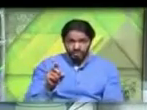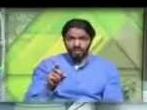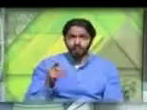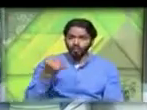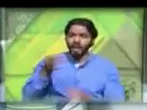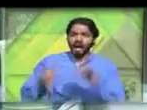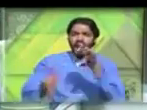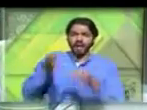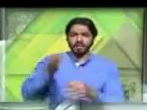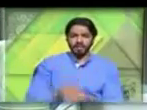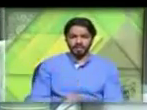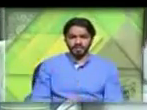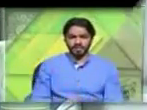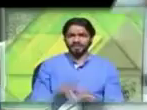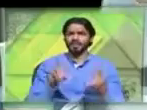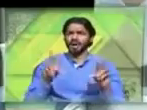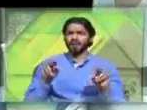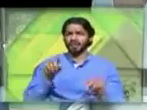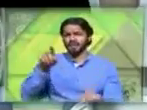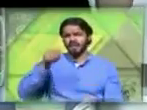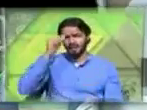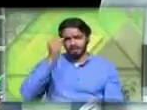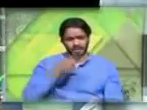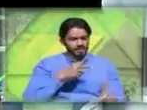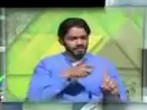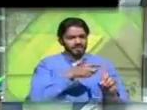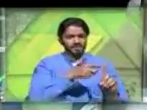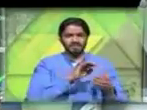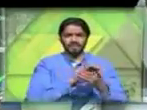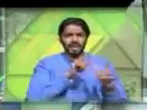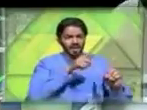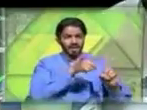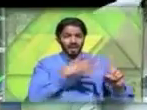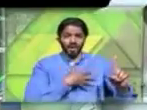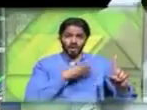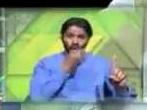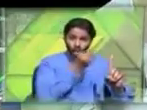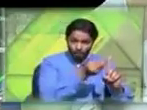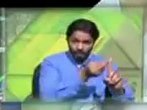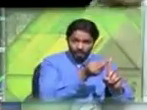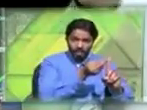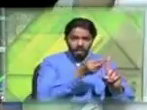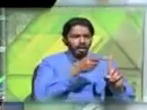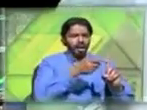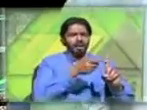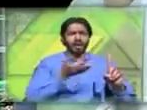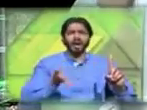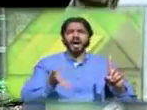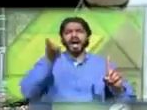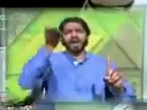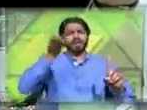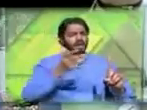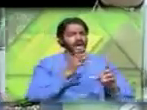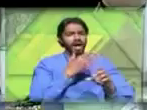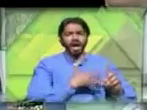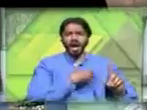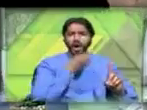رفعتك إلى السماء السابعة، وإن اختلفت معك في الليلة القادمة في أمر من